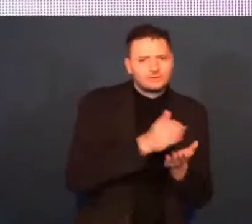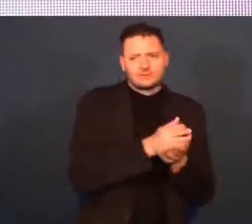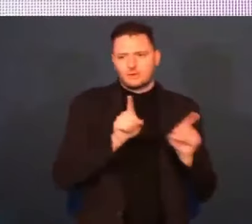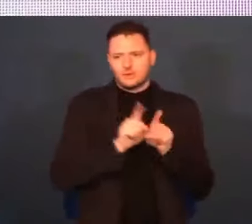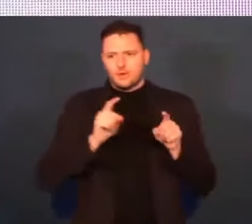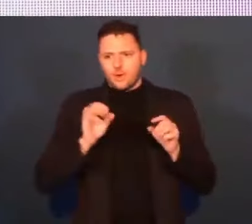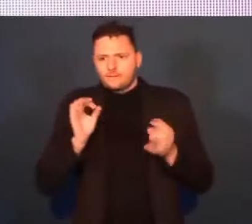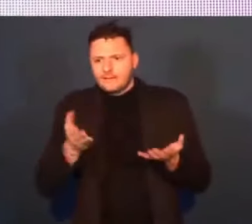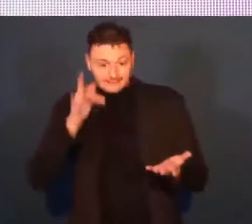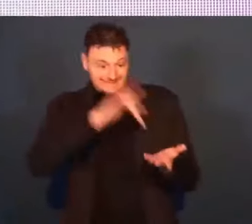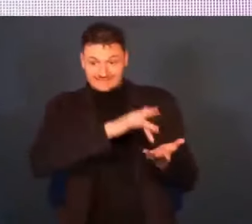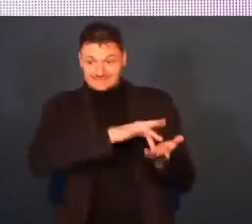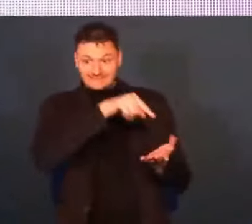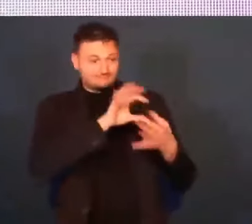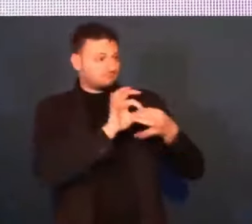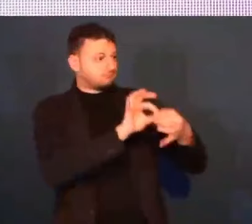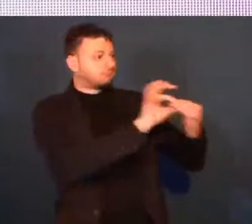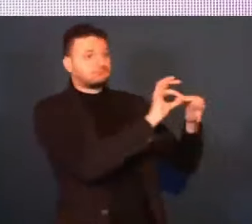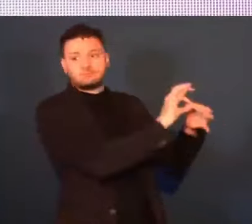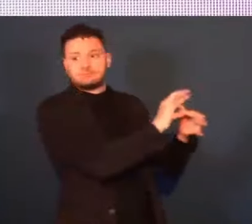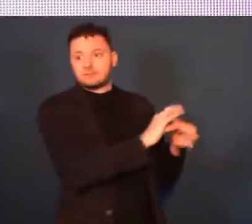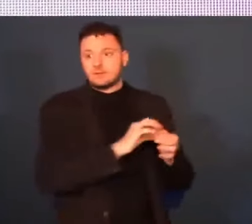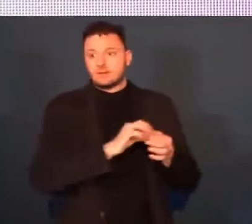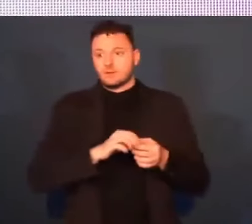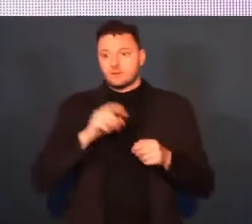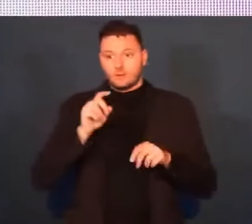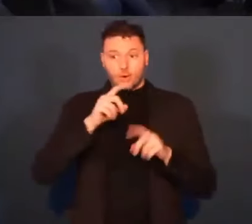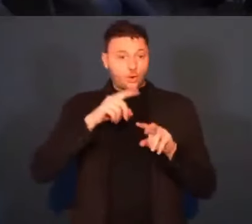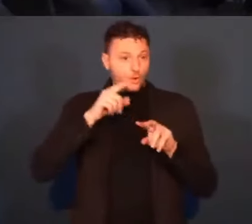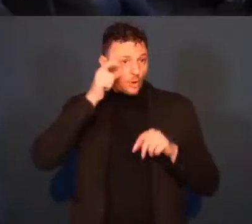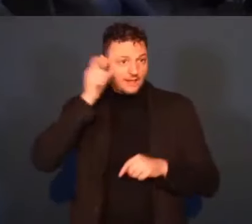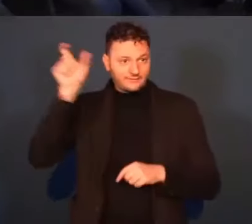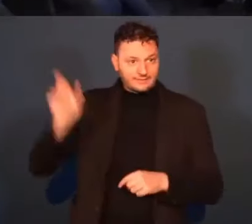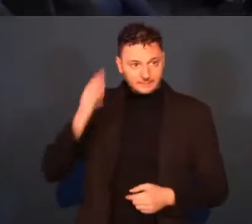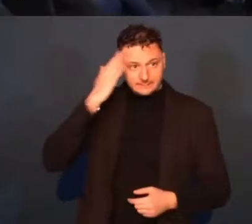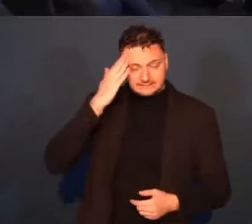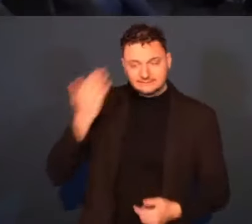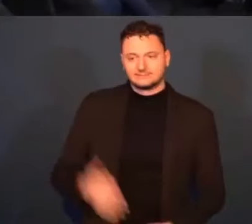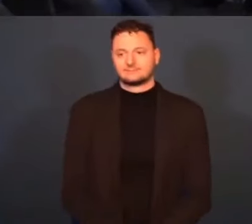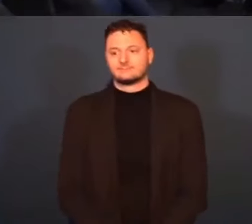Денков. И искам лично да му благодаря за тези месеци.